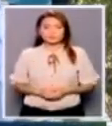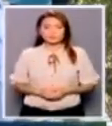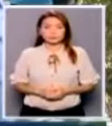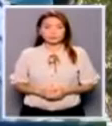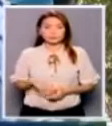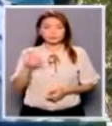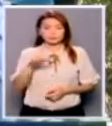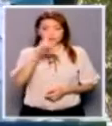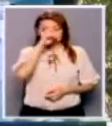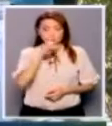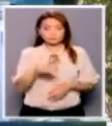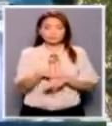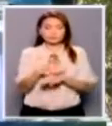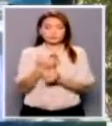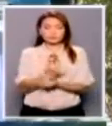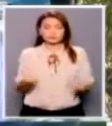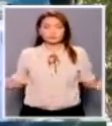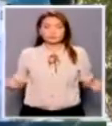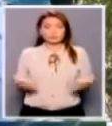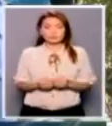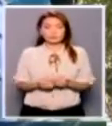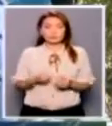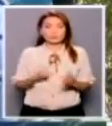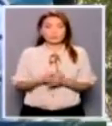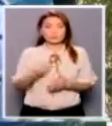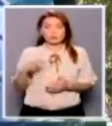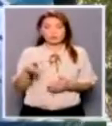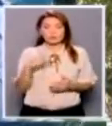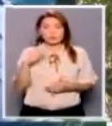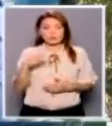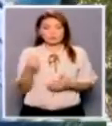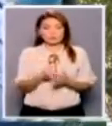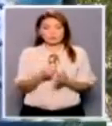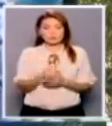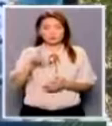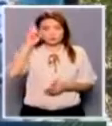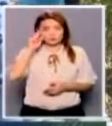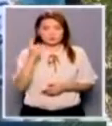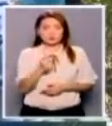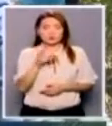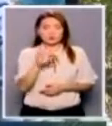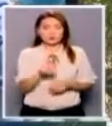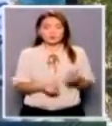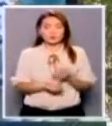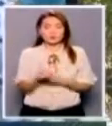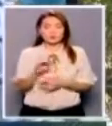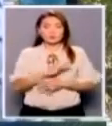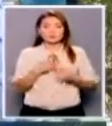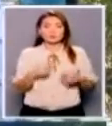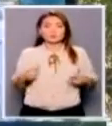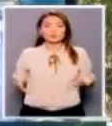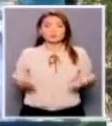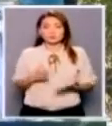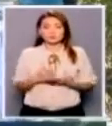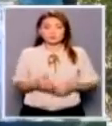Осы қазан айы қайырымдылық айы болып саналады. Қазанның 1-ден 30-ы аралығында кеше 1-ші қазан күні де жақсы мерекелік